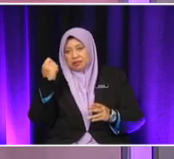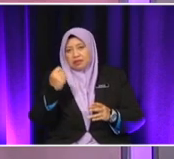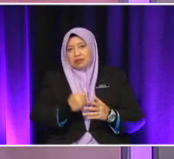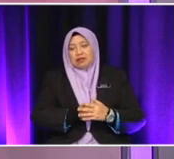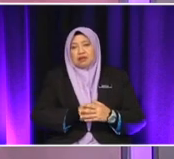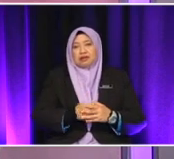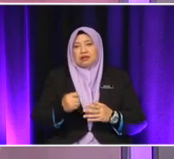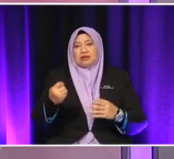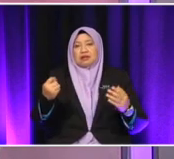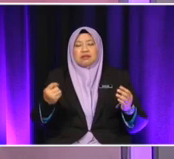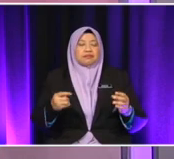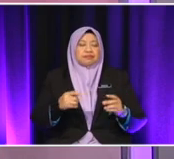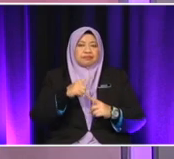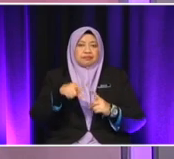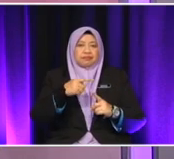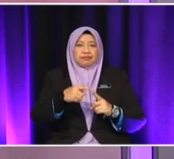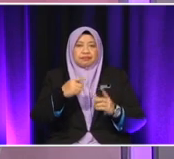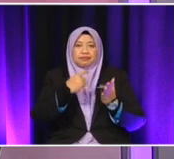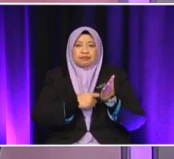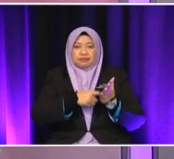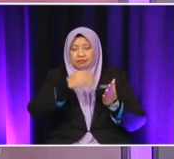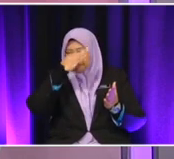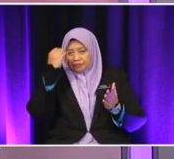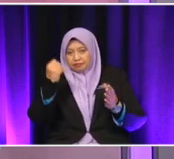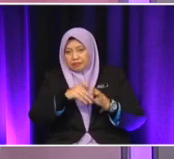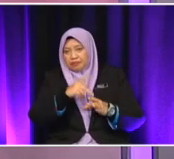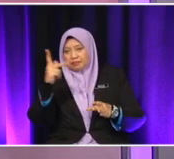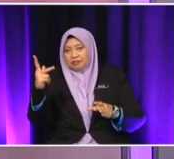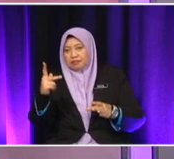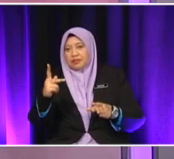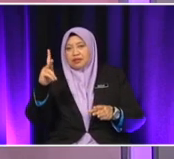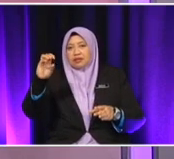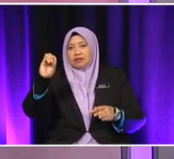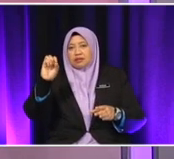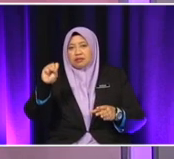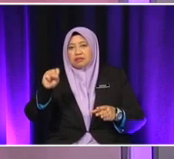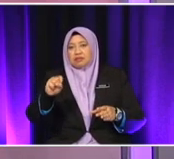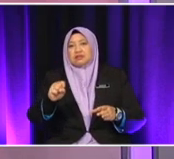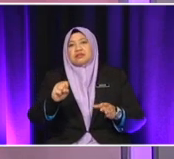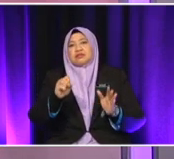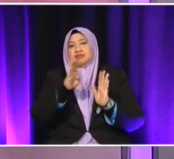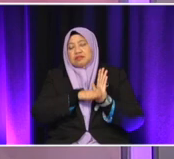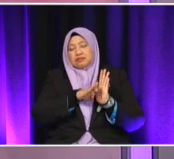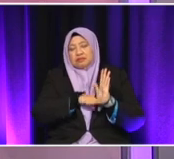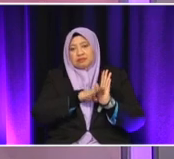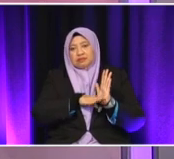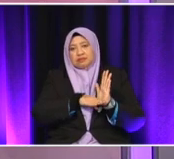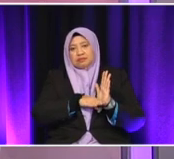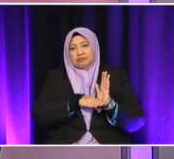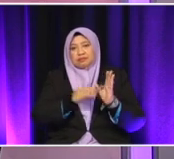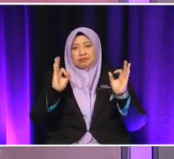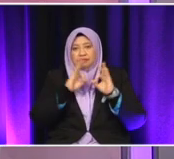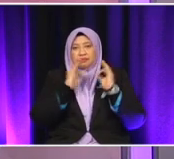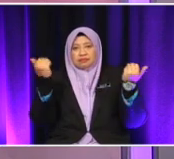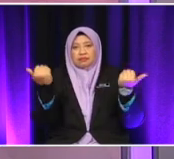harga faktur pengeluaran murah kos yang ditanggung oleh Firma akan menjadi semakin kurang so firmankan